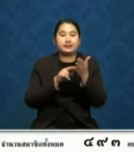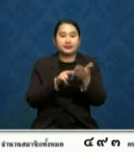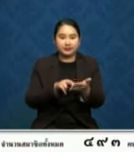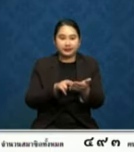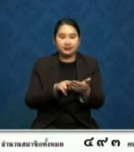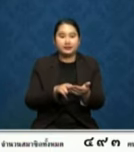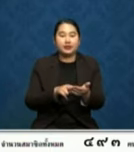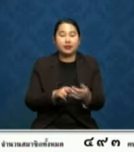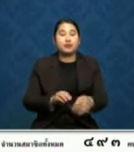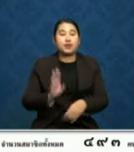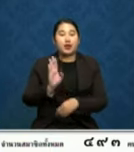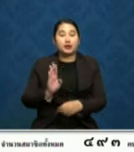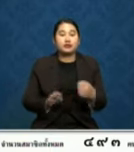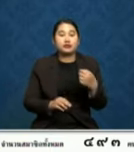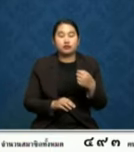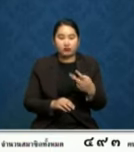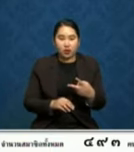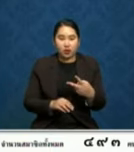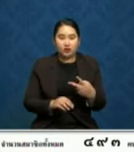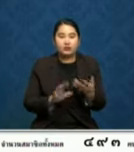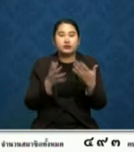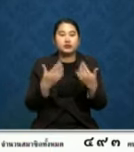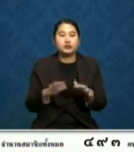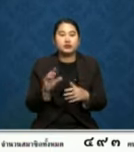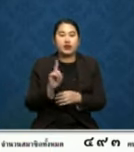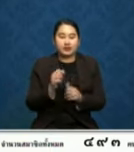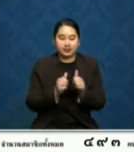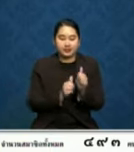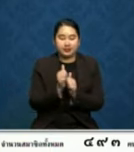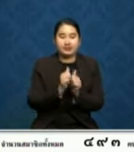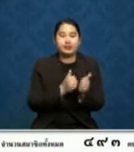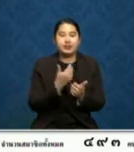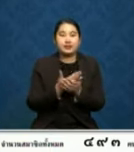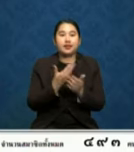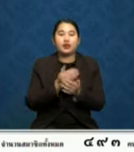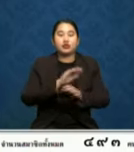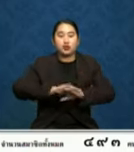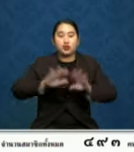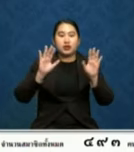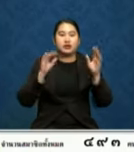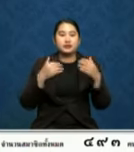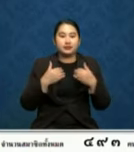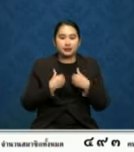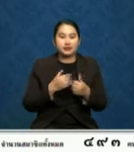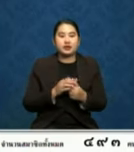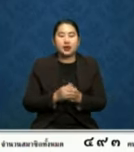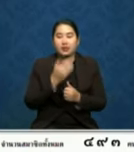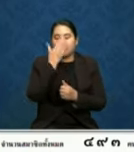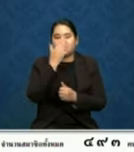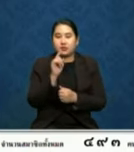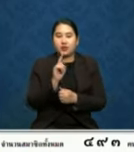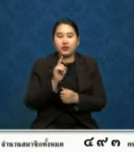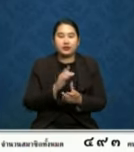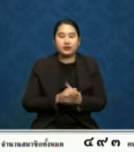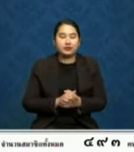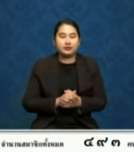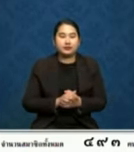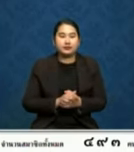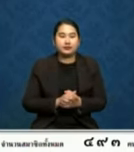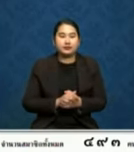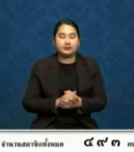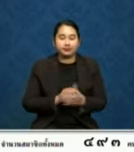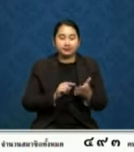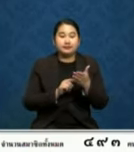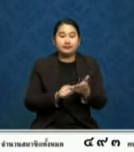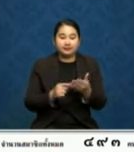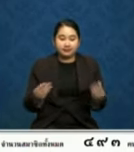เนี่ย 2บริษัทแล้วก็ในครั้งแรกเนี่ยการประกวดราคาก็ถูกยกเลิกไปนะคะเนื่องจากว่าผู้อ่ายื่น